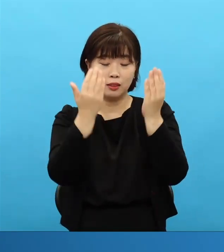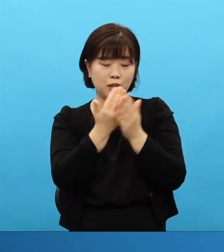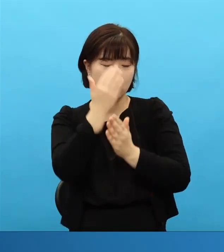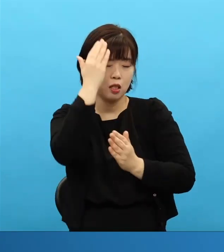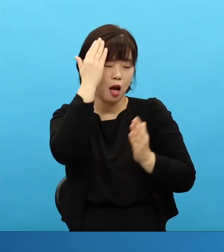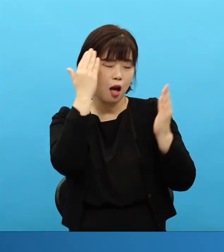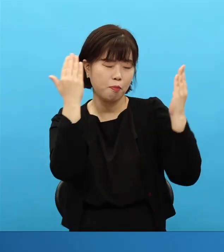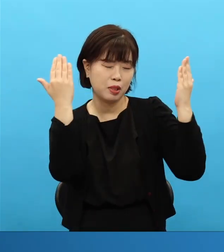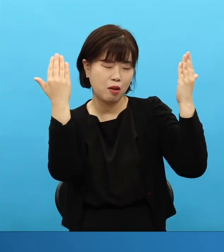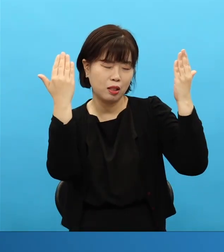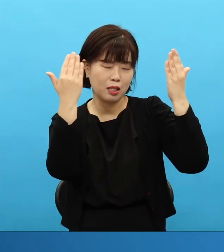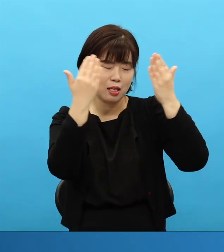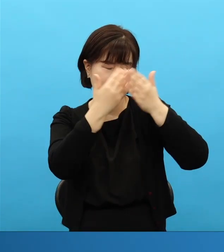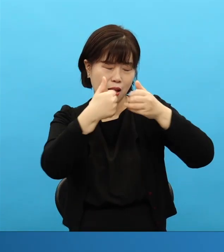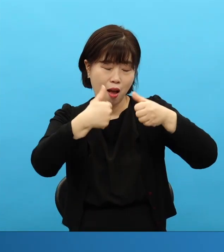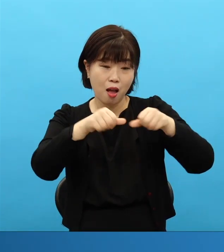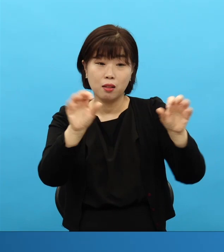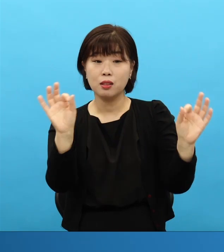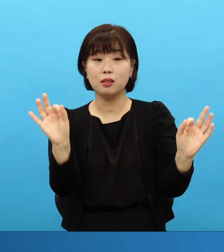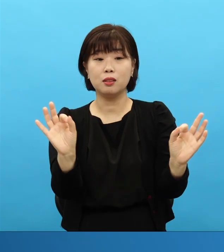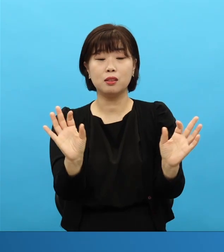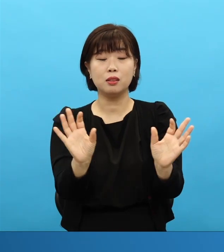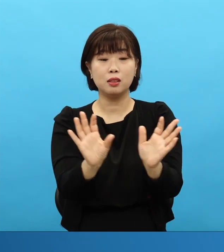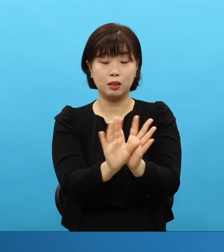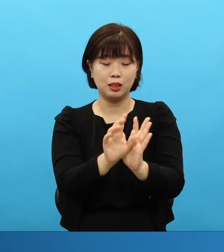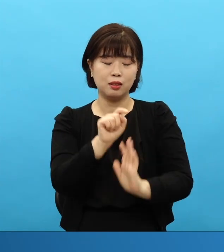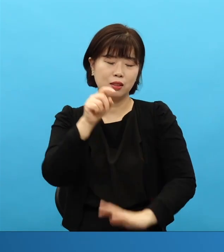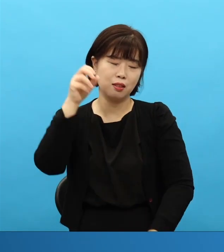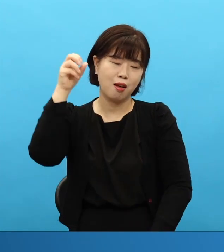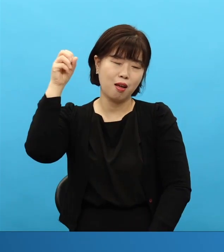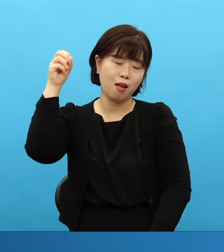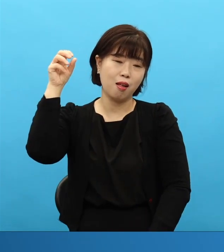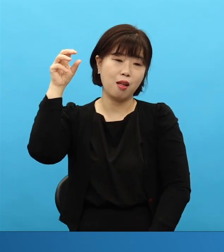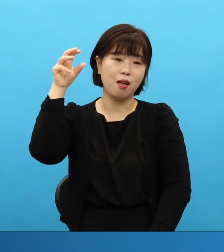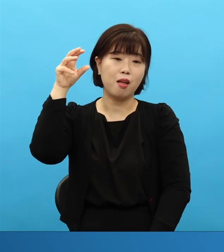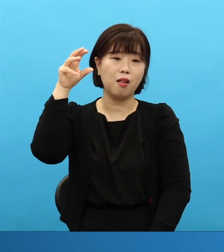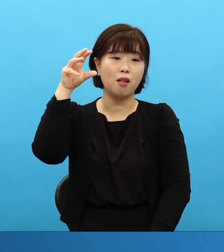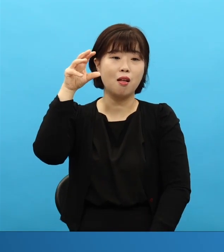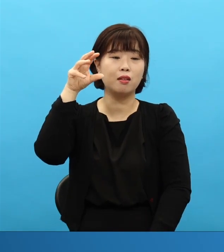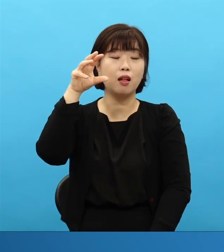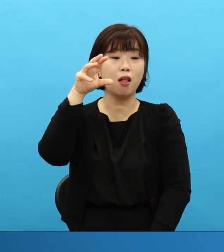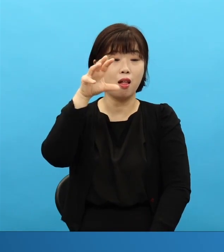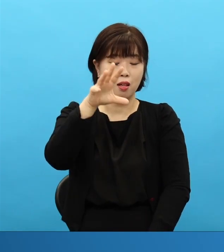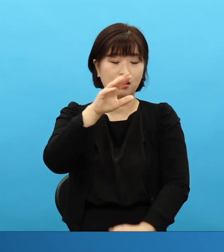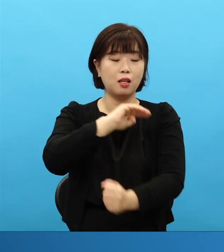모든 흑암 꺾는 그 빛에